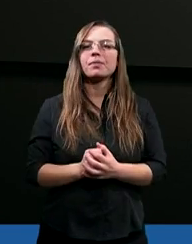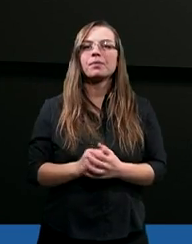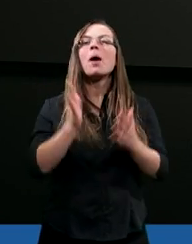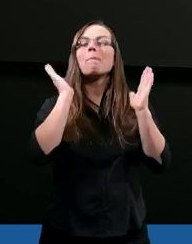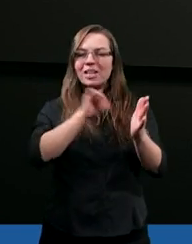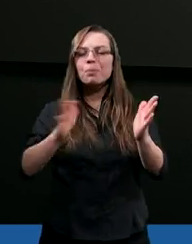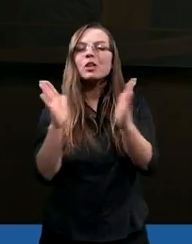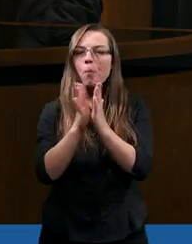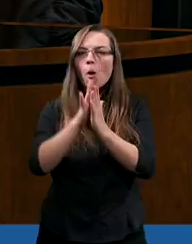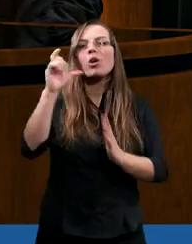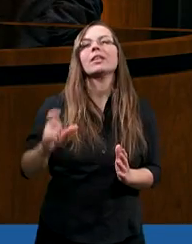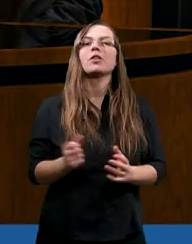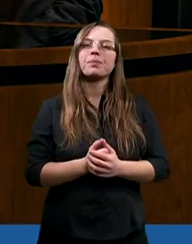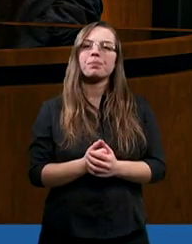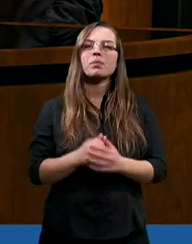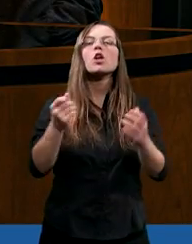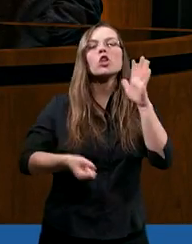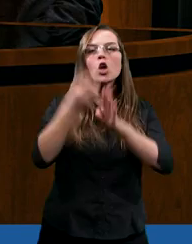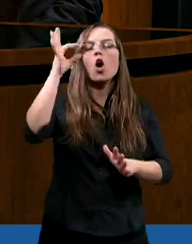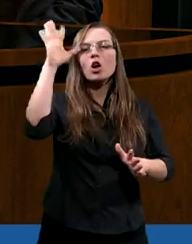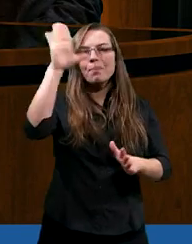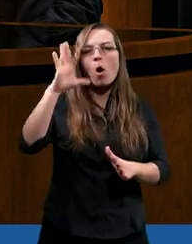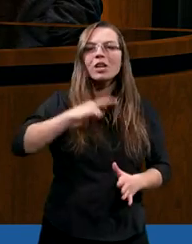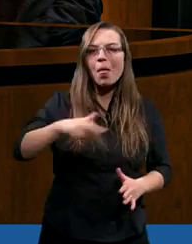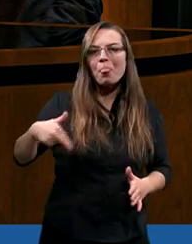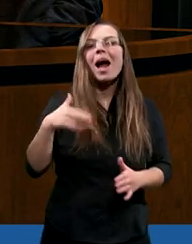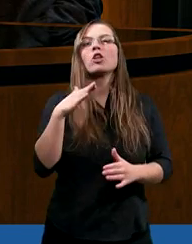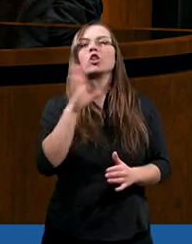Będziemy się modlić. Drogi Boży nasz,